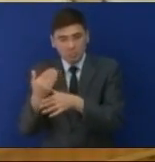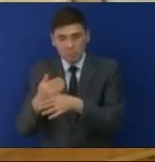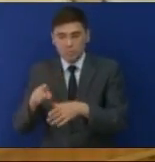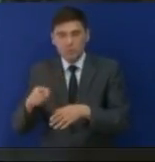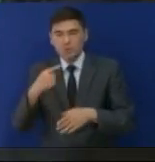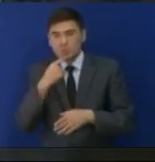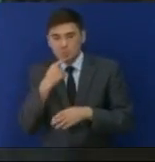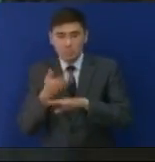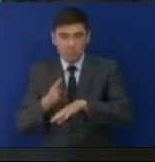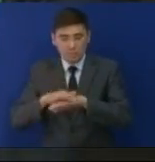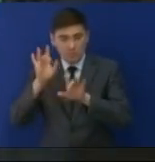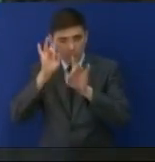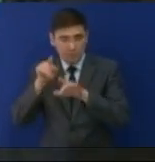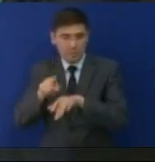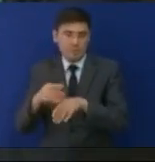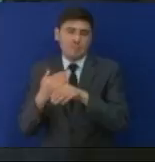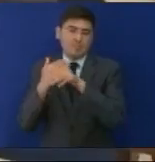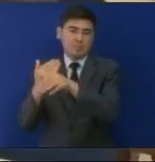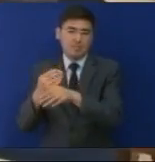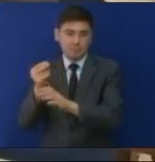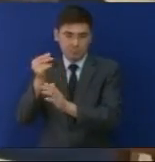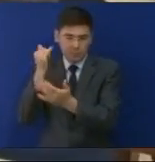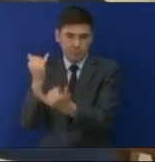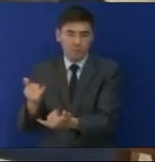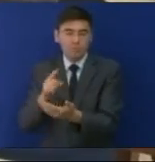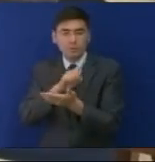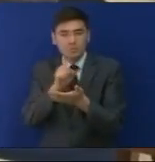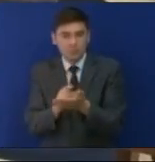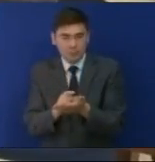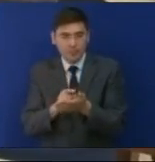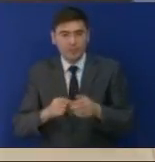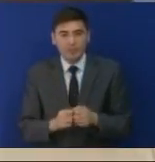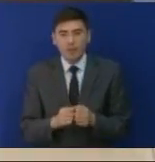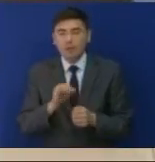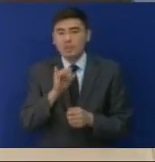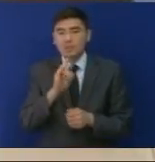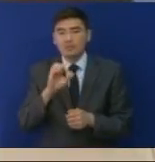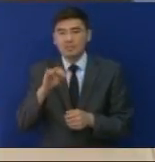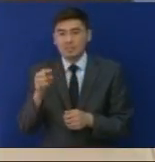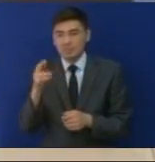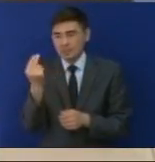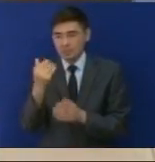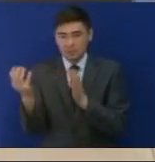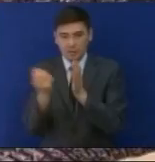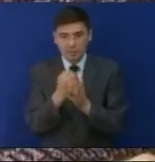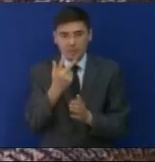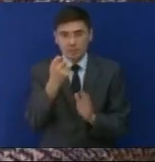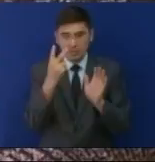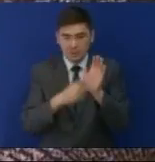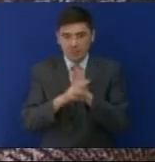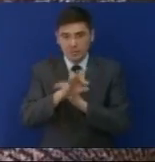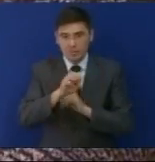сложная жизненная ситуация. Согласно поправкам в бюджете, на создание фонда по привлечению прямых инвестиций необходимо перераспределить 370